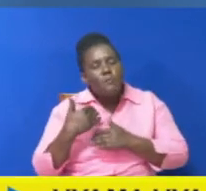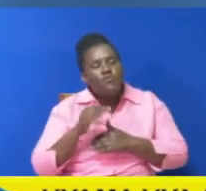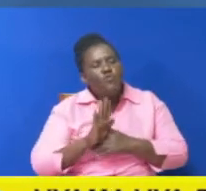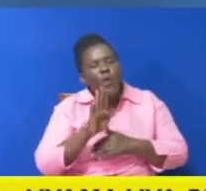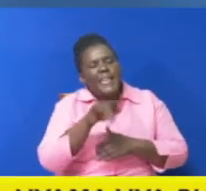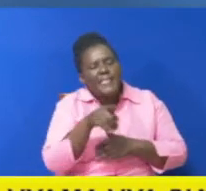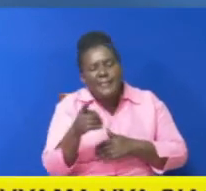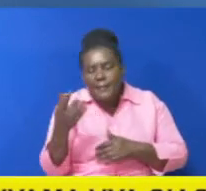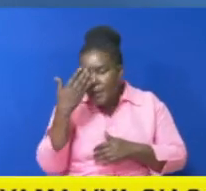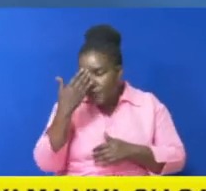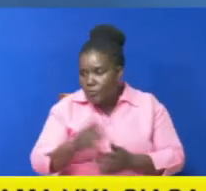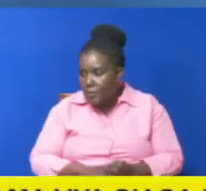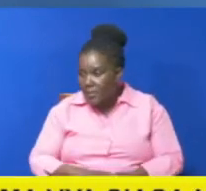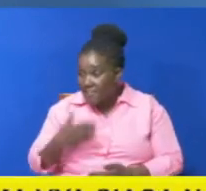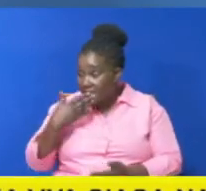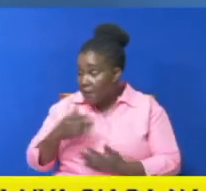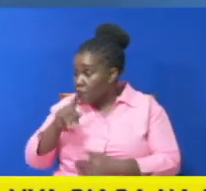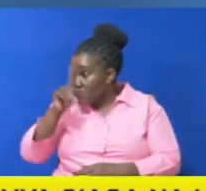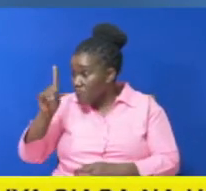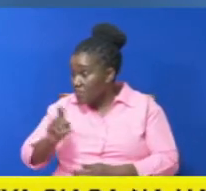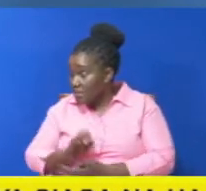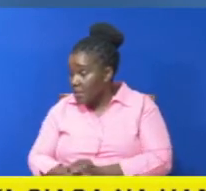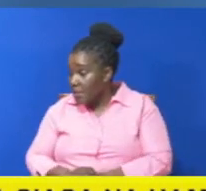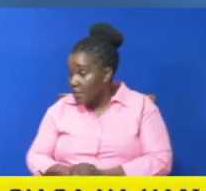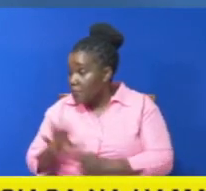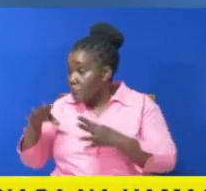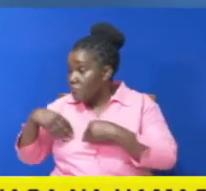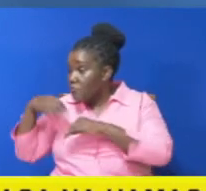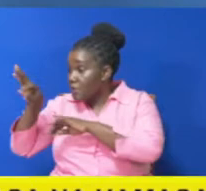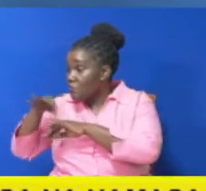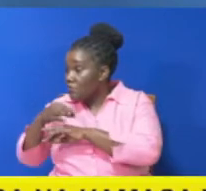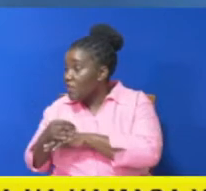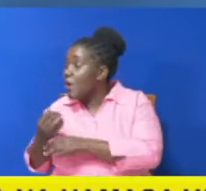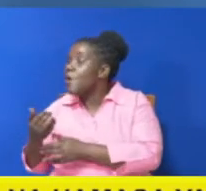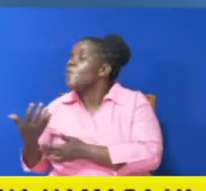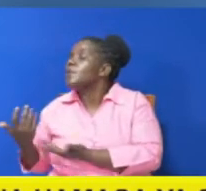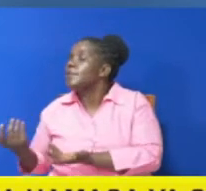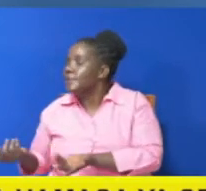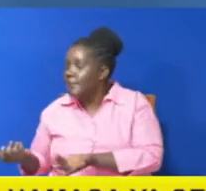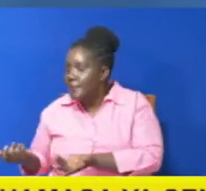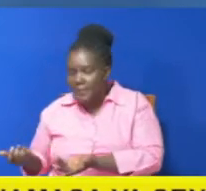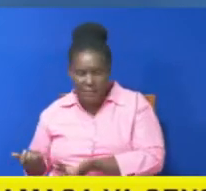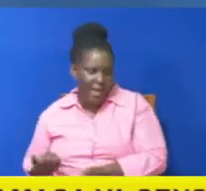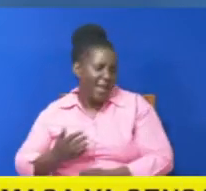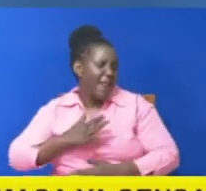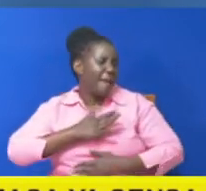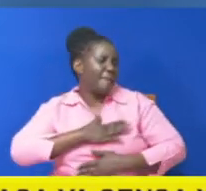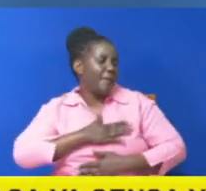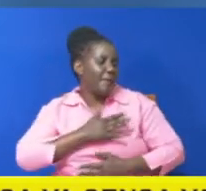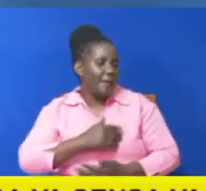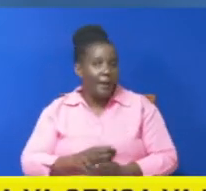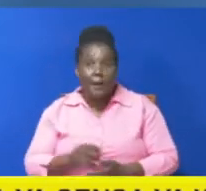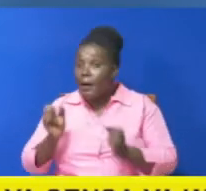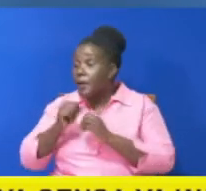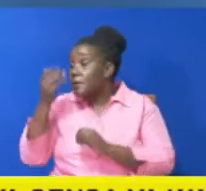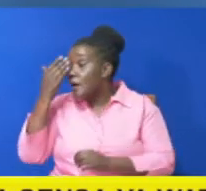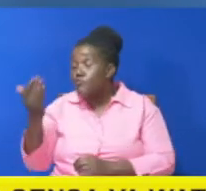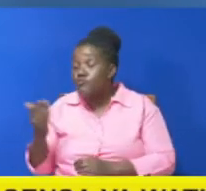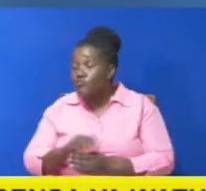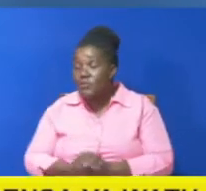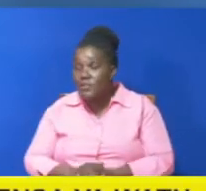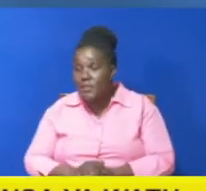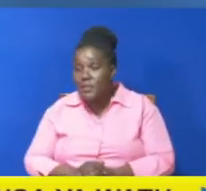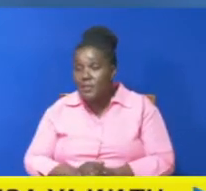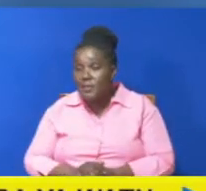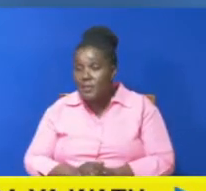ukimsema umekubali kuolewa kwa sababu gani? Akamwambia mimi nimekubali kuolewa kwa sababu nampenda mtu fulani. Lakini kwamba hajui mle ndani ukiingia kuna kukinai.